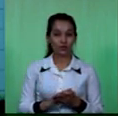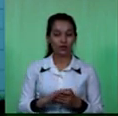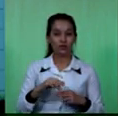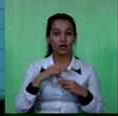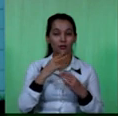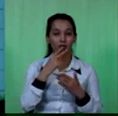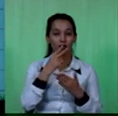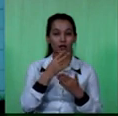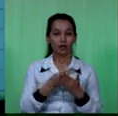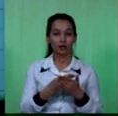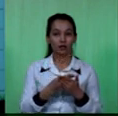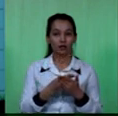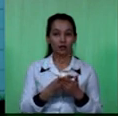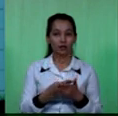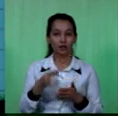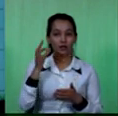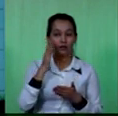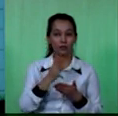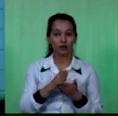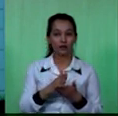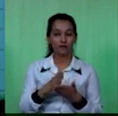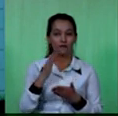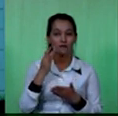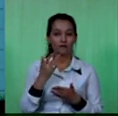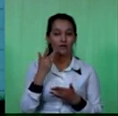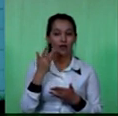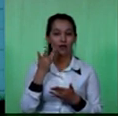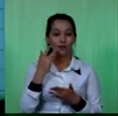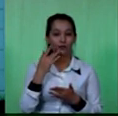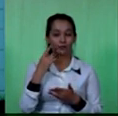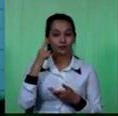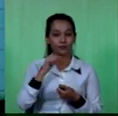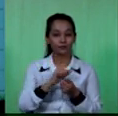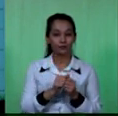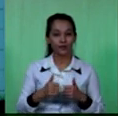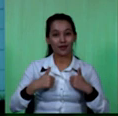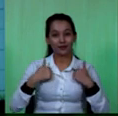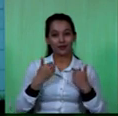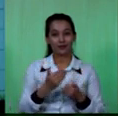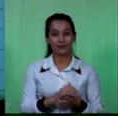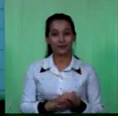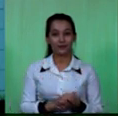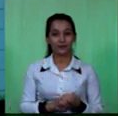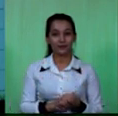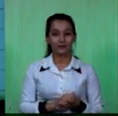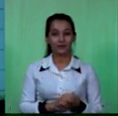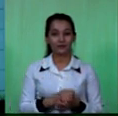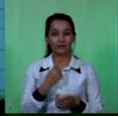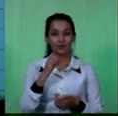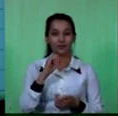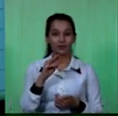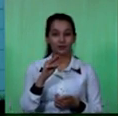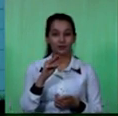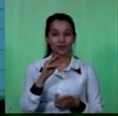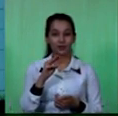yuza birliklarini eslab oling va doimo yodingizda tutishga harakat qiling. 1